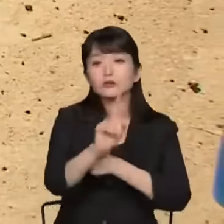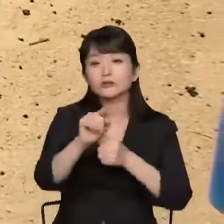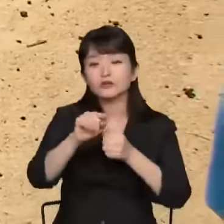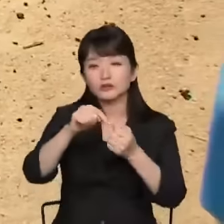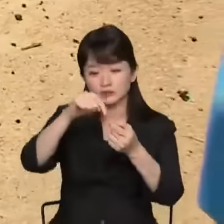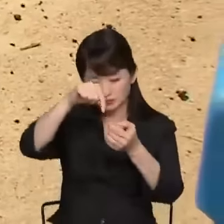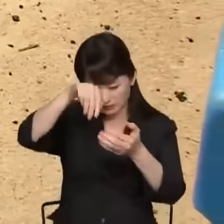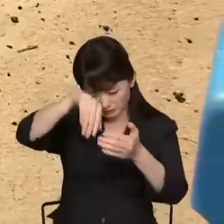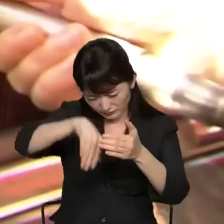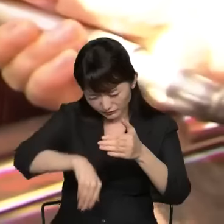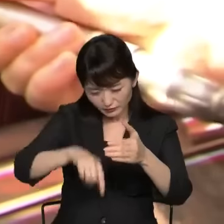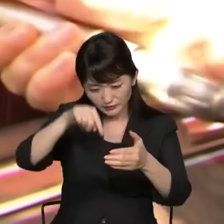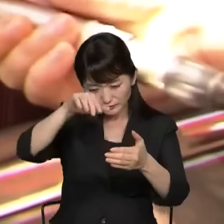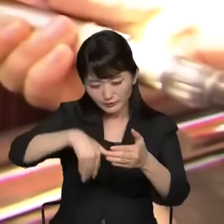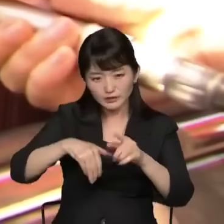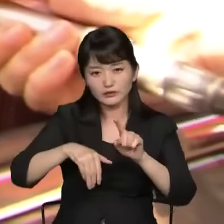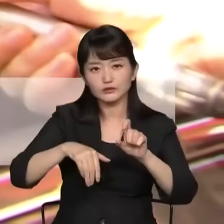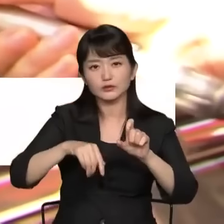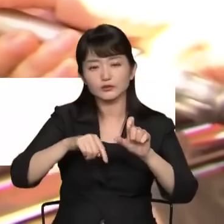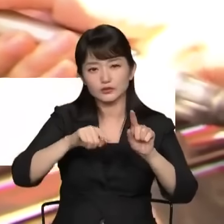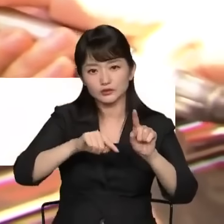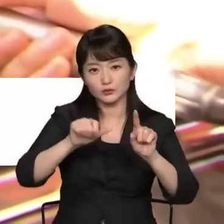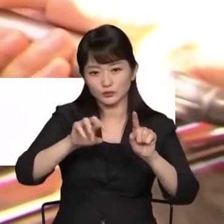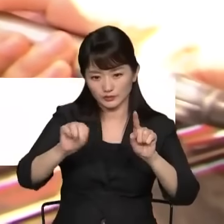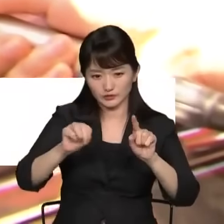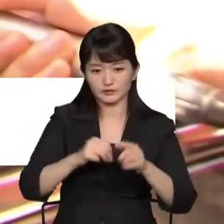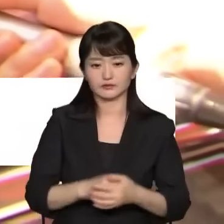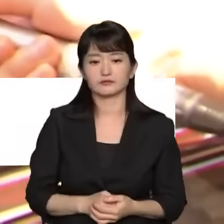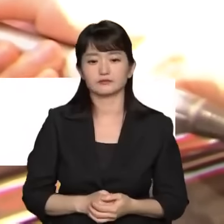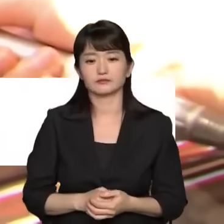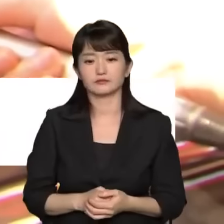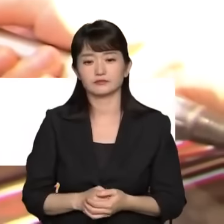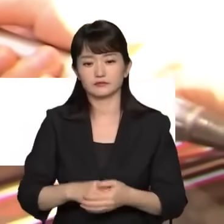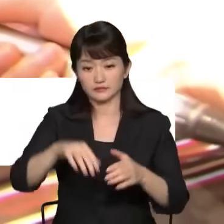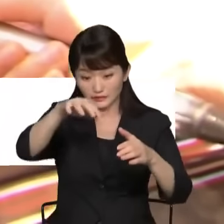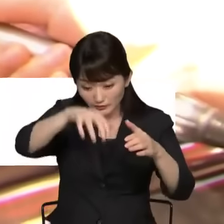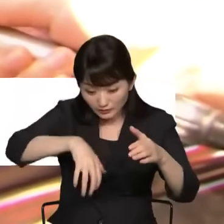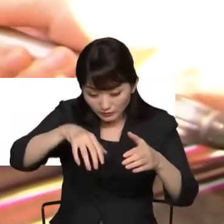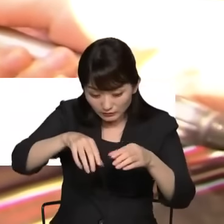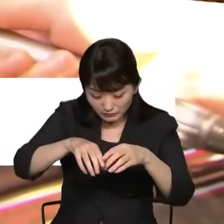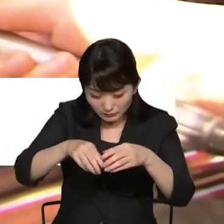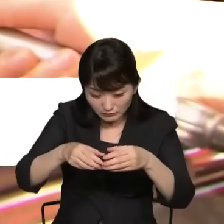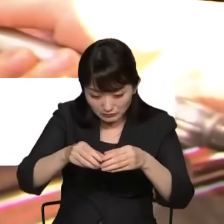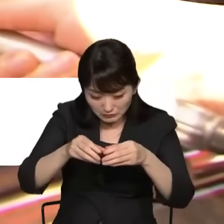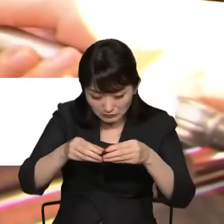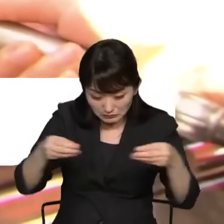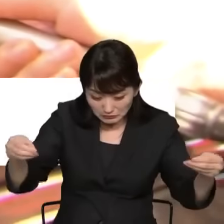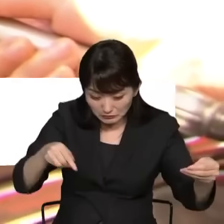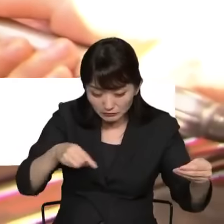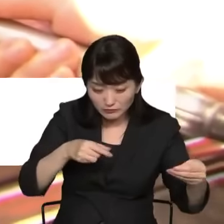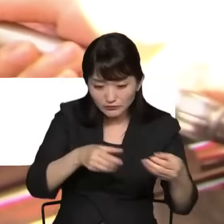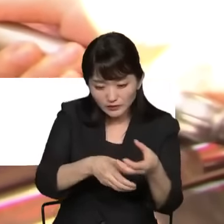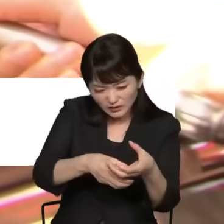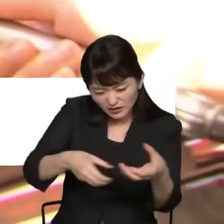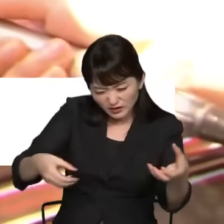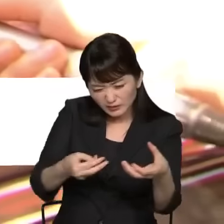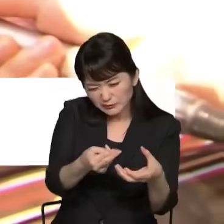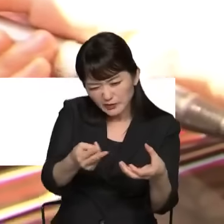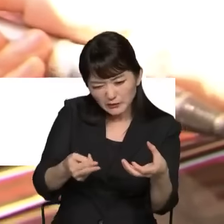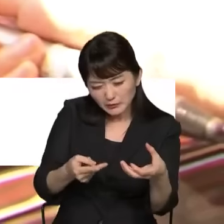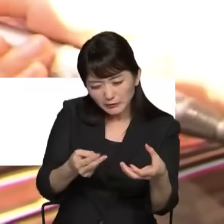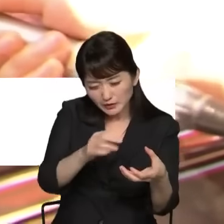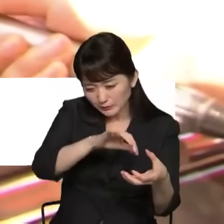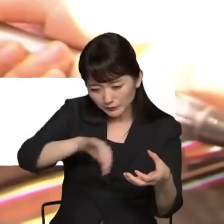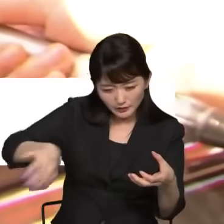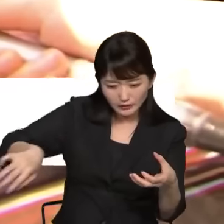땅을 파냈습니다. 이렇게 다 걷어내는 거 보니까 그 하수도관이 있더라고요. 그 하수도관이 깨져서 그걸